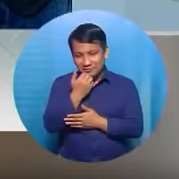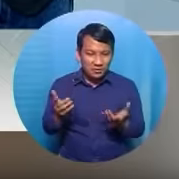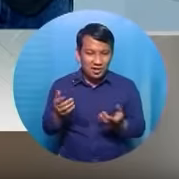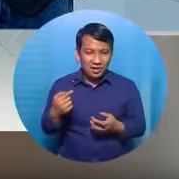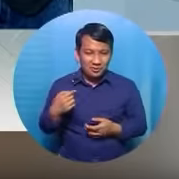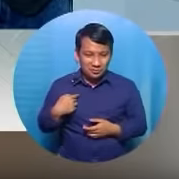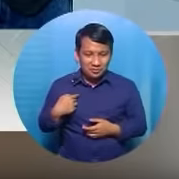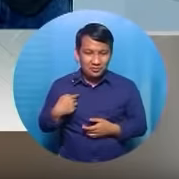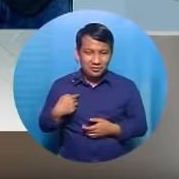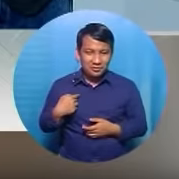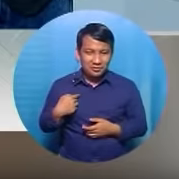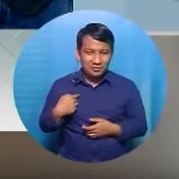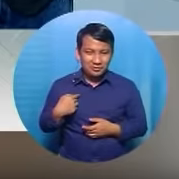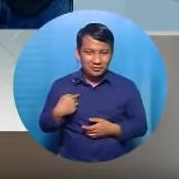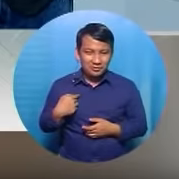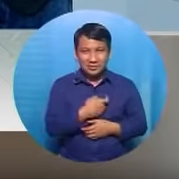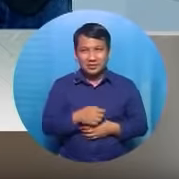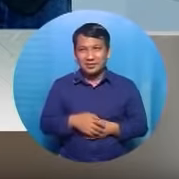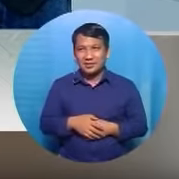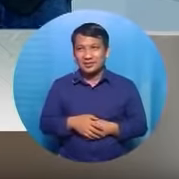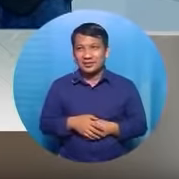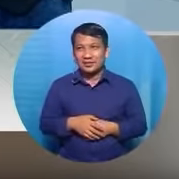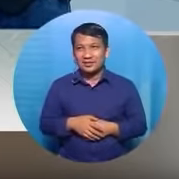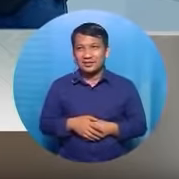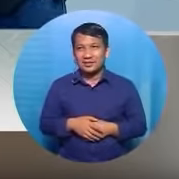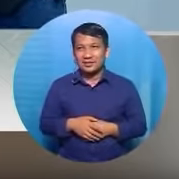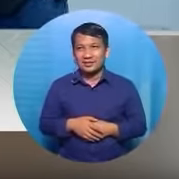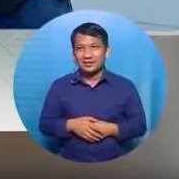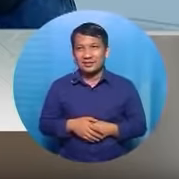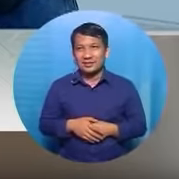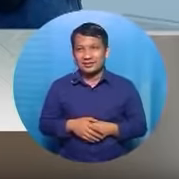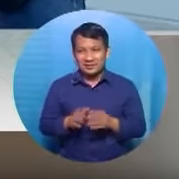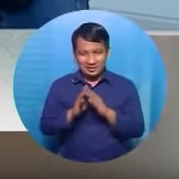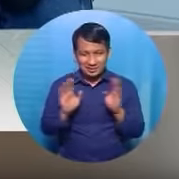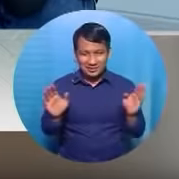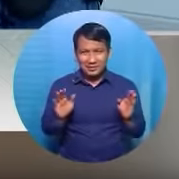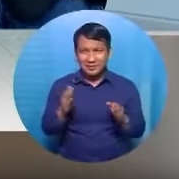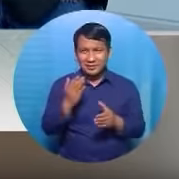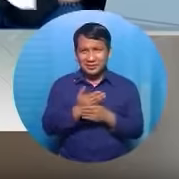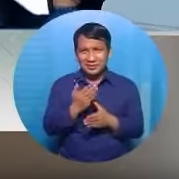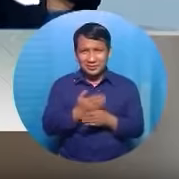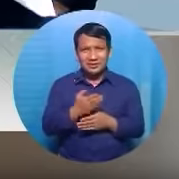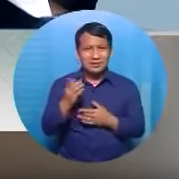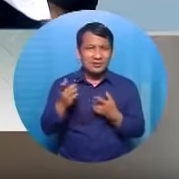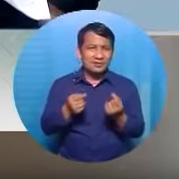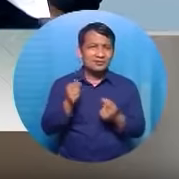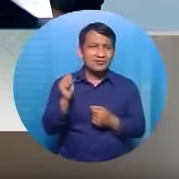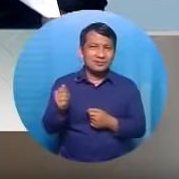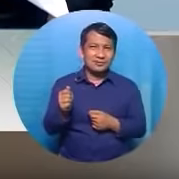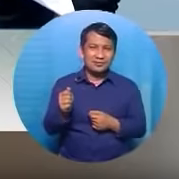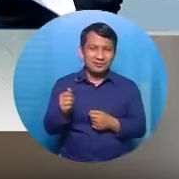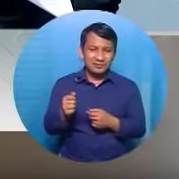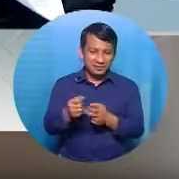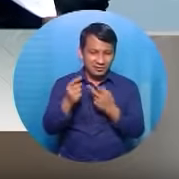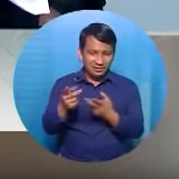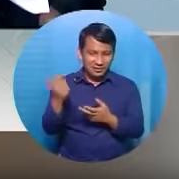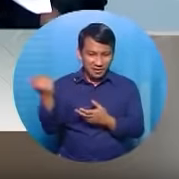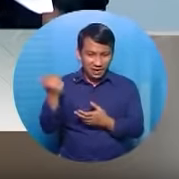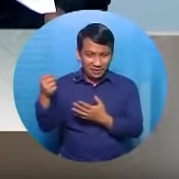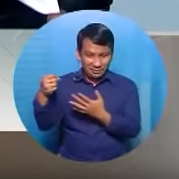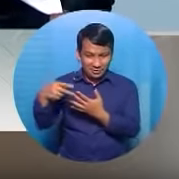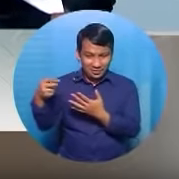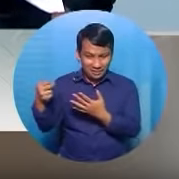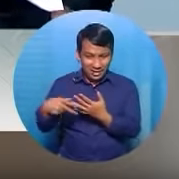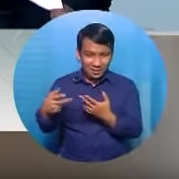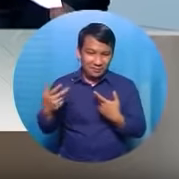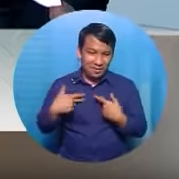pati ako nga yung sinaktan niya. Sir, wag mo naman sabihin wala kang ginawang perwisyo. Perwisyo po yan, yung pangangapit, yes, sir, mo. Yes, na